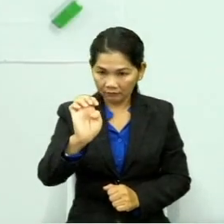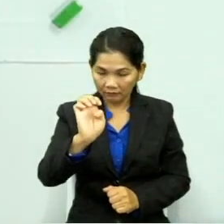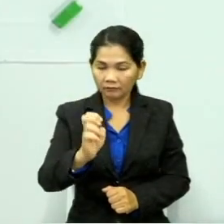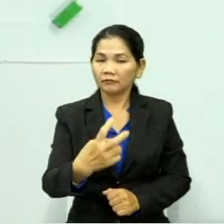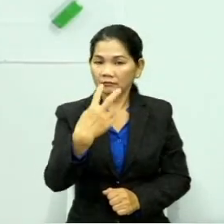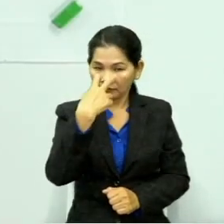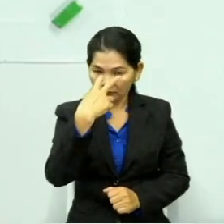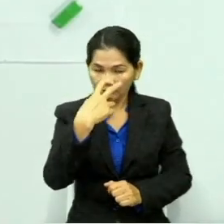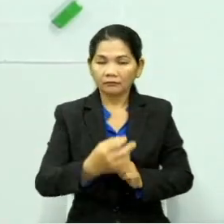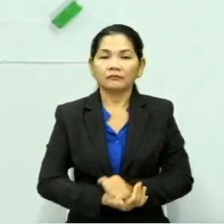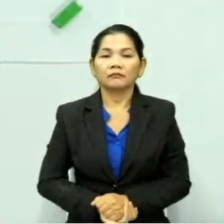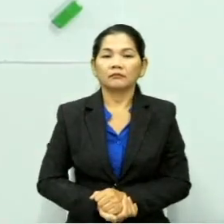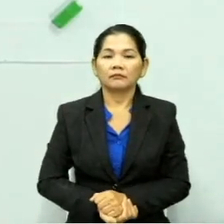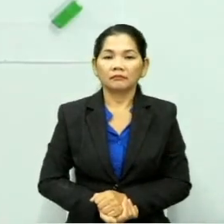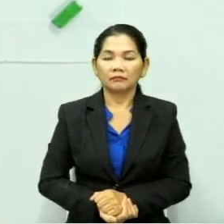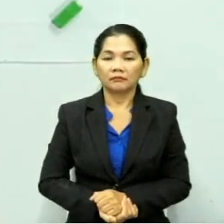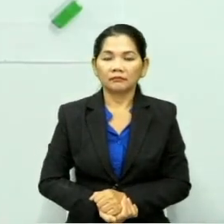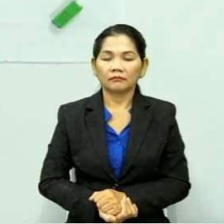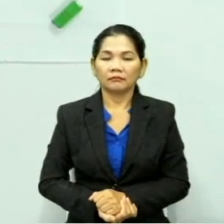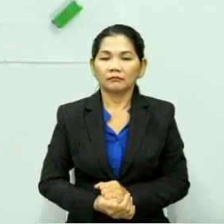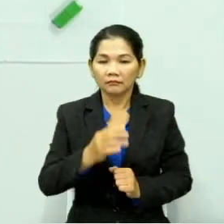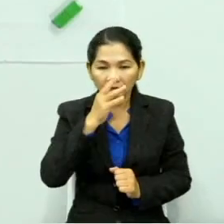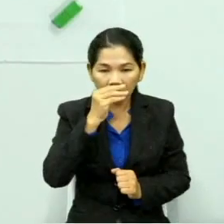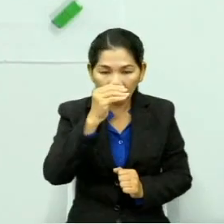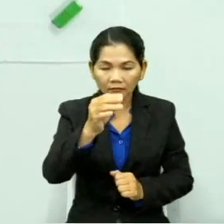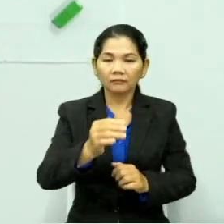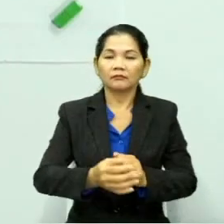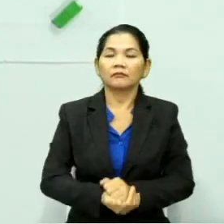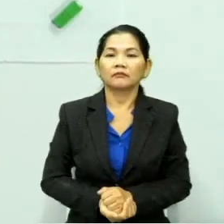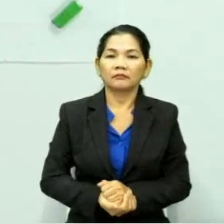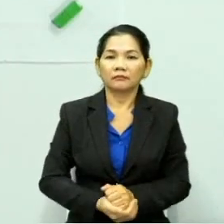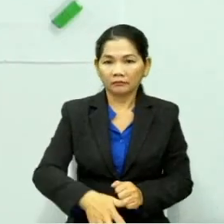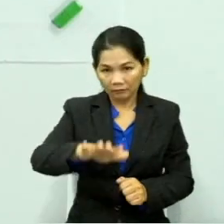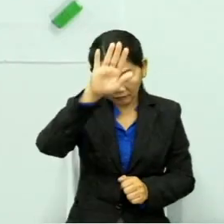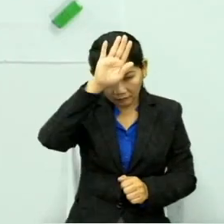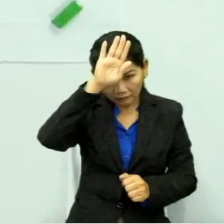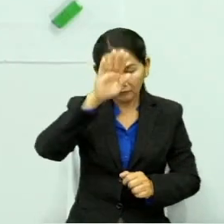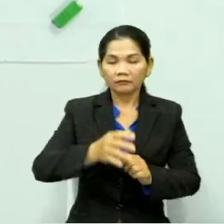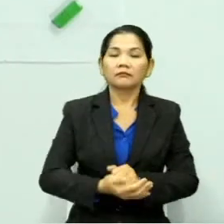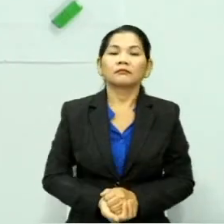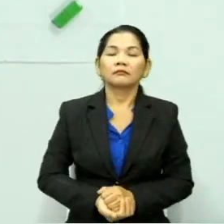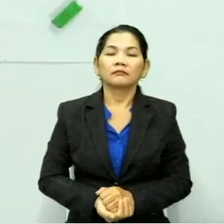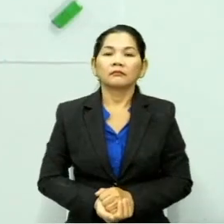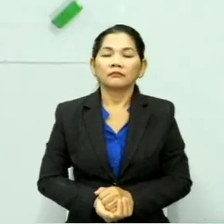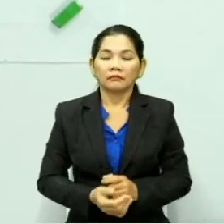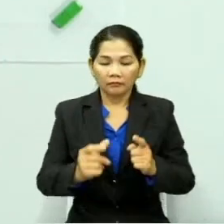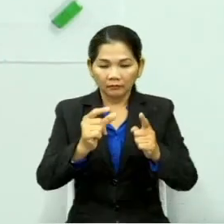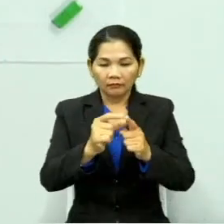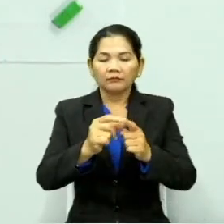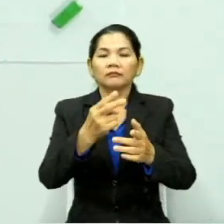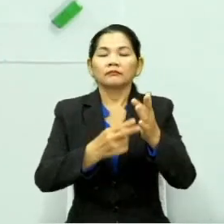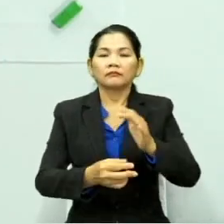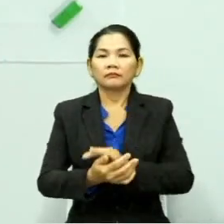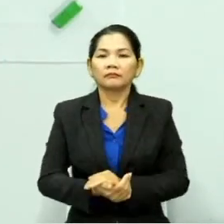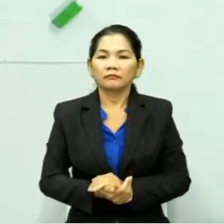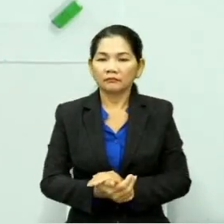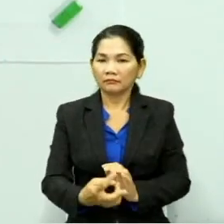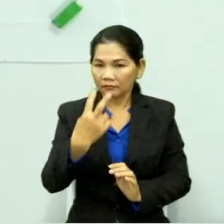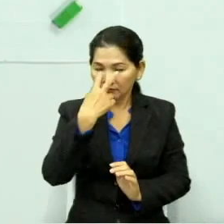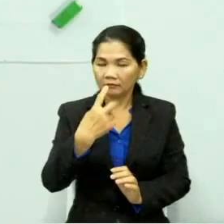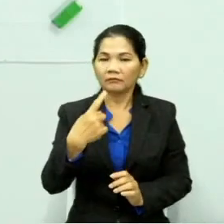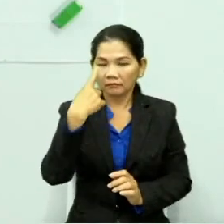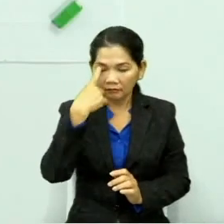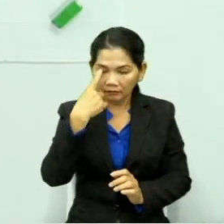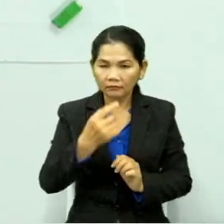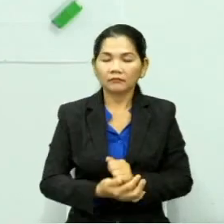bớt này dương ở sầm rạp ở này dí chà chấm pu prem hạt sạt với nó con chà ta kia này dí pịa thàn nệt ra rồi có nề